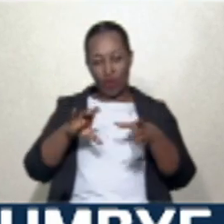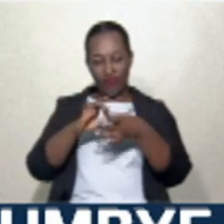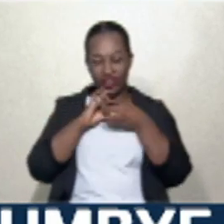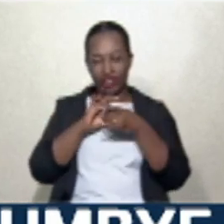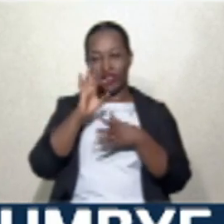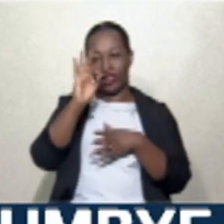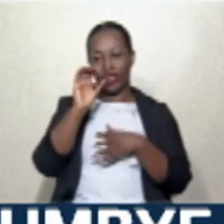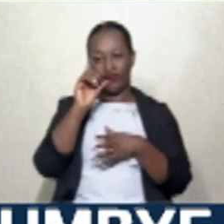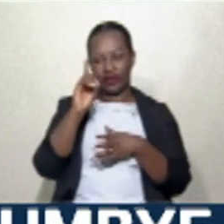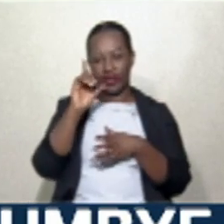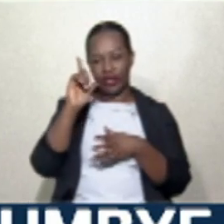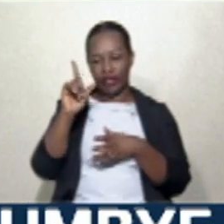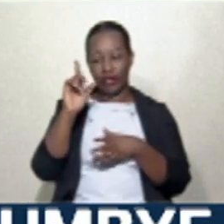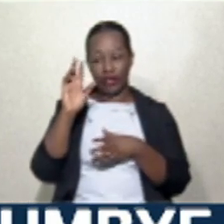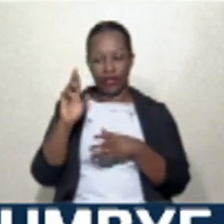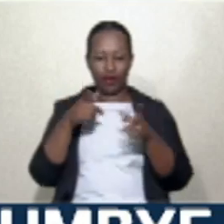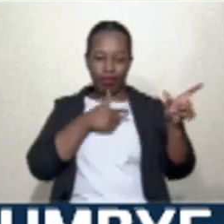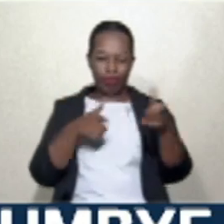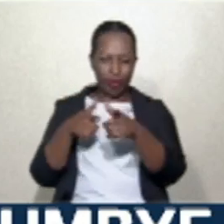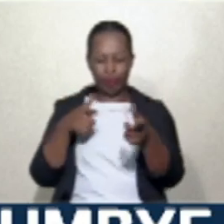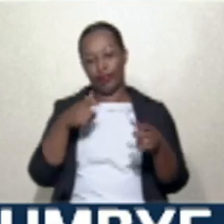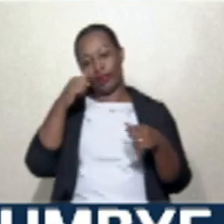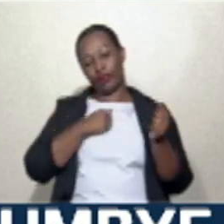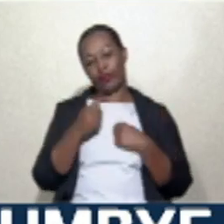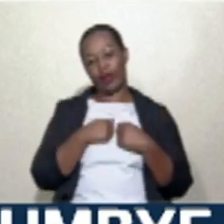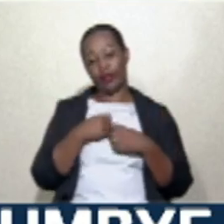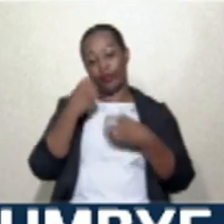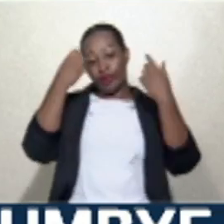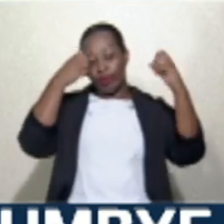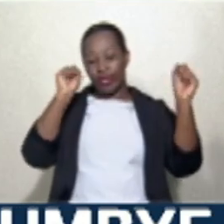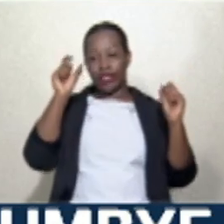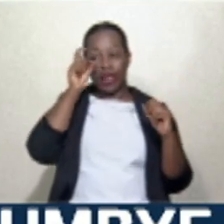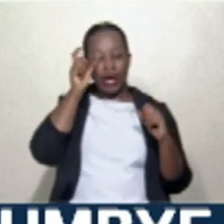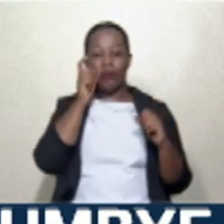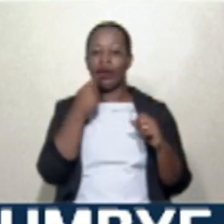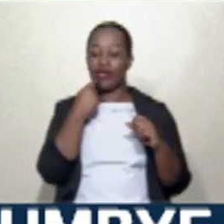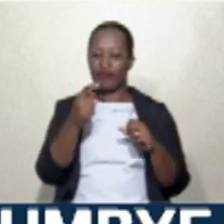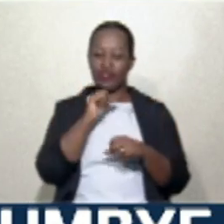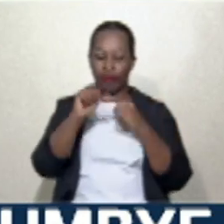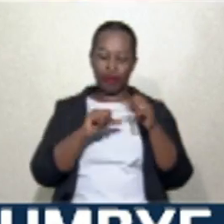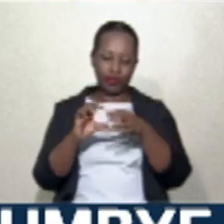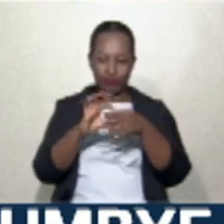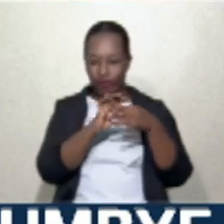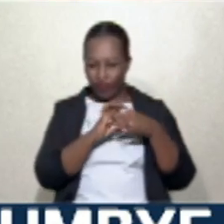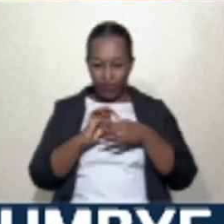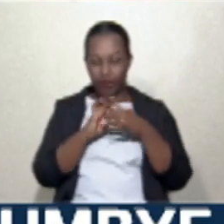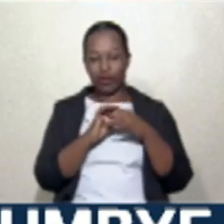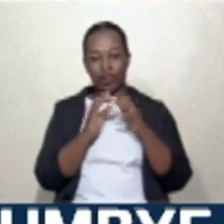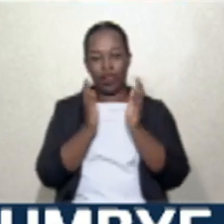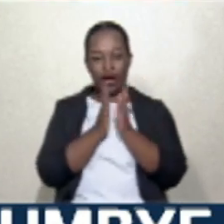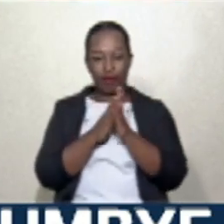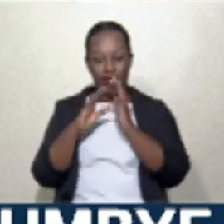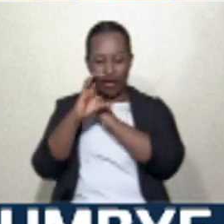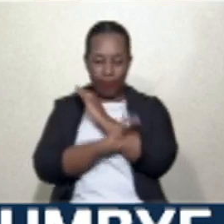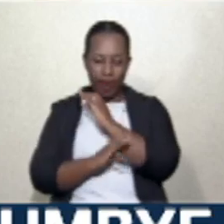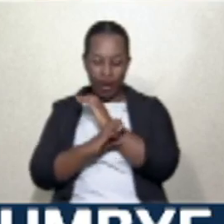Rwanda. Perezida Paul Kagame kandi yagarutse ku bufatanye bw'u Rwanda n'amahanga mu kurwanya iterabwoba no kubungabunga amahoro n'umutekano hirya